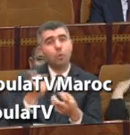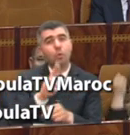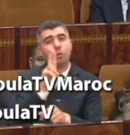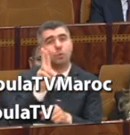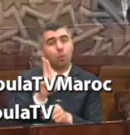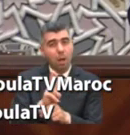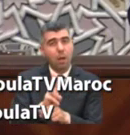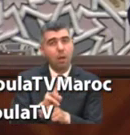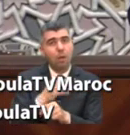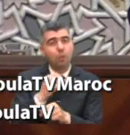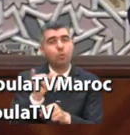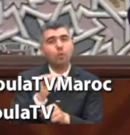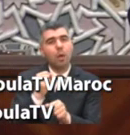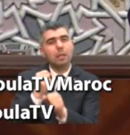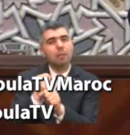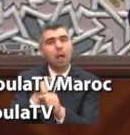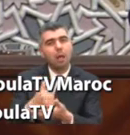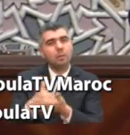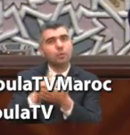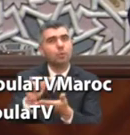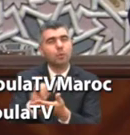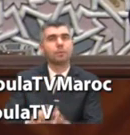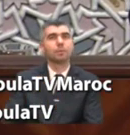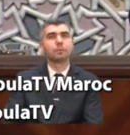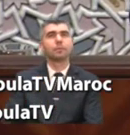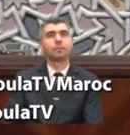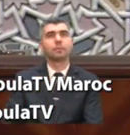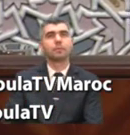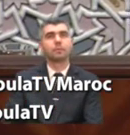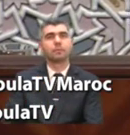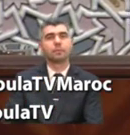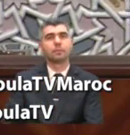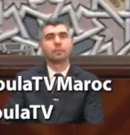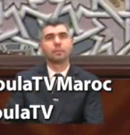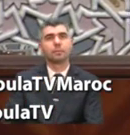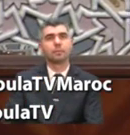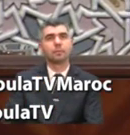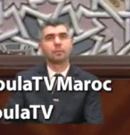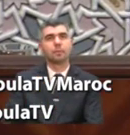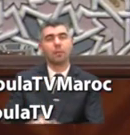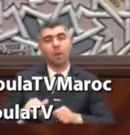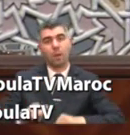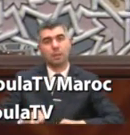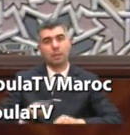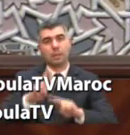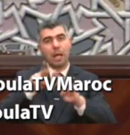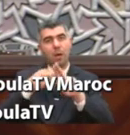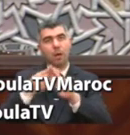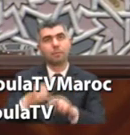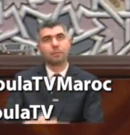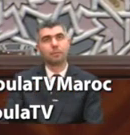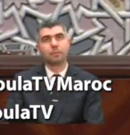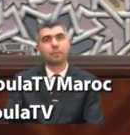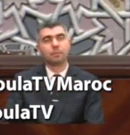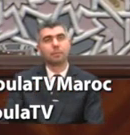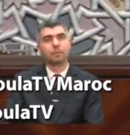وقت ما الذي تم؟ شكرا سيد نائب. سيد وزير الدولة في ما تبقى